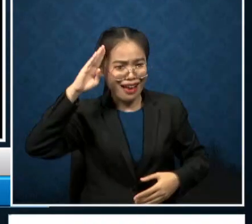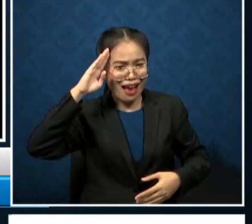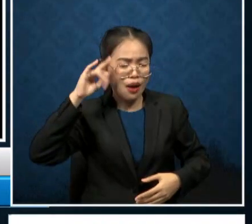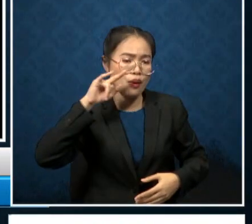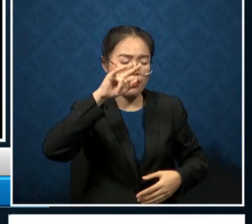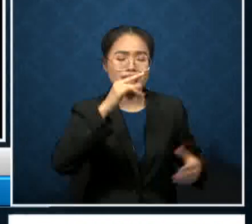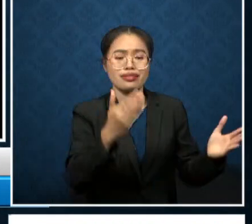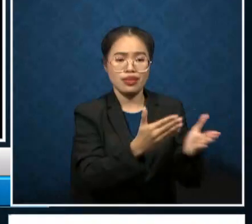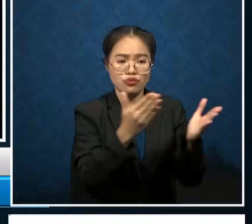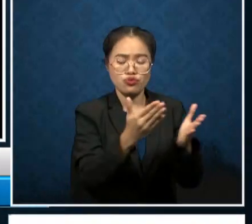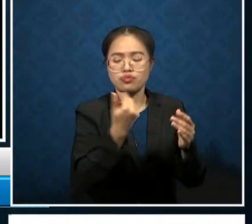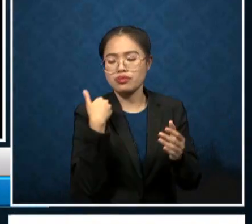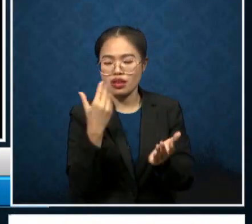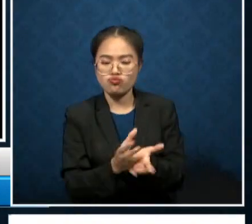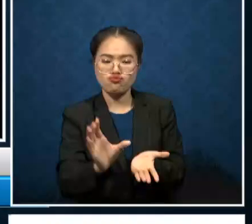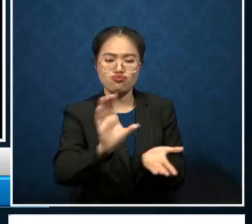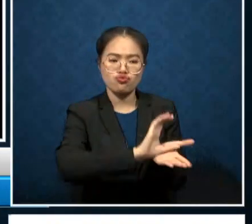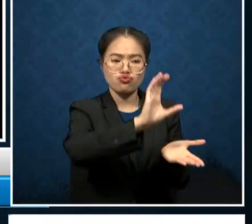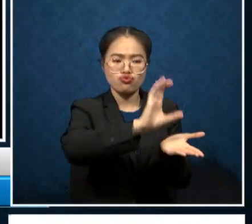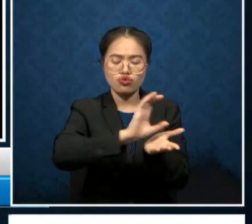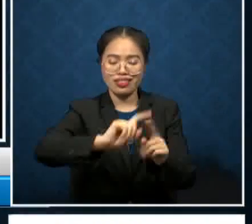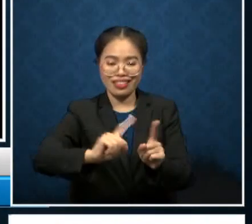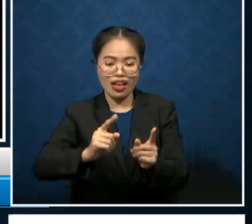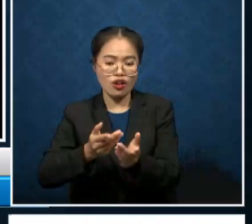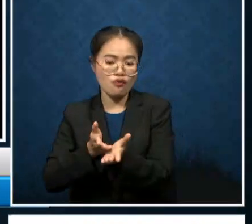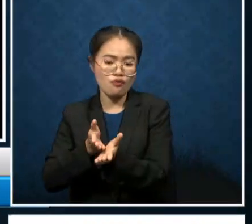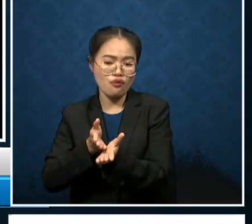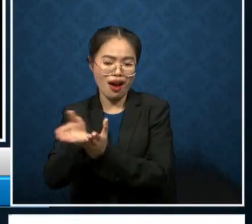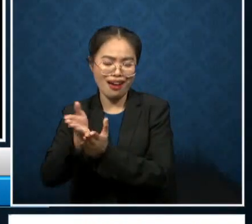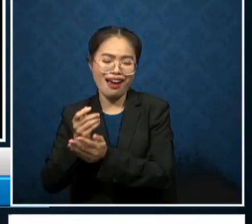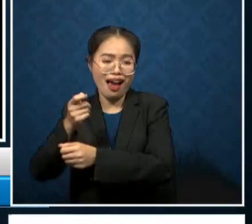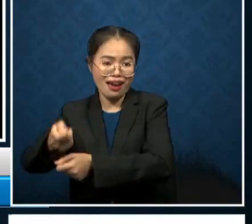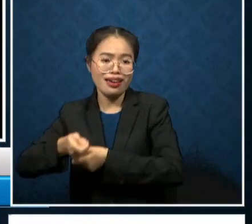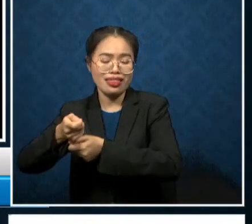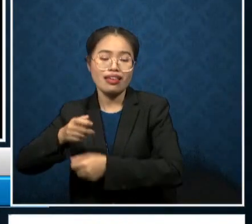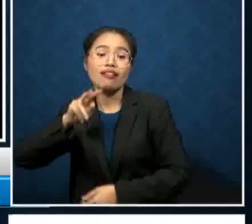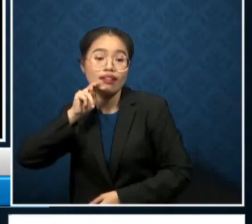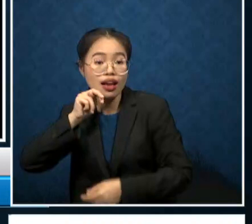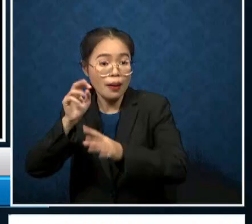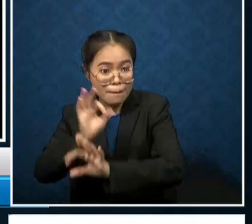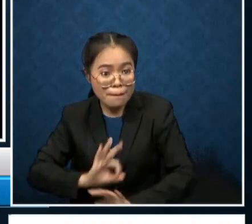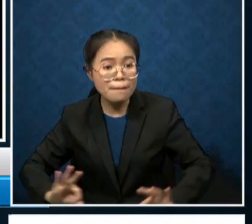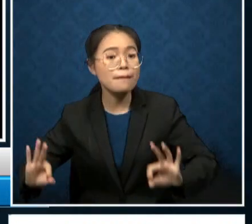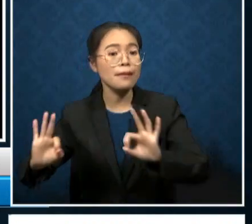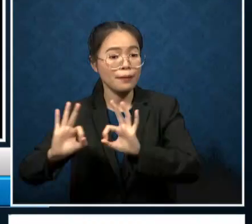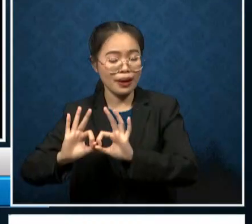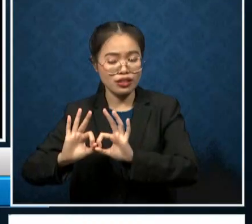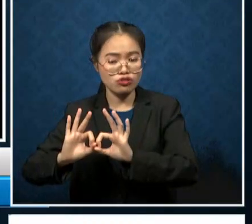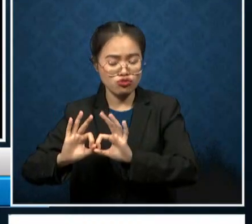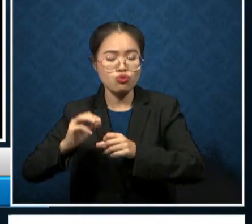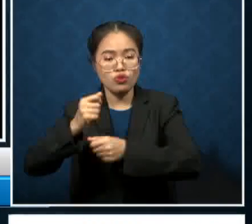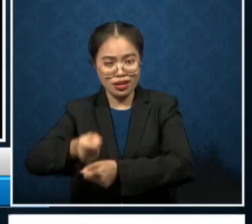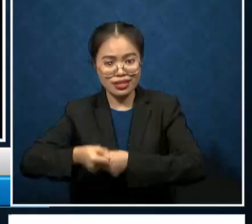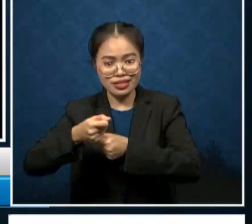ไปทุ่มทุนเยอะแยะมากเลยแต่ขณนี้ภาคเกษตรเราไปดูนะครับน้ำเป็นปัจจัยสำคัญต่อภาคเกษตรตรงไหนที่